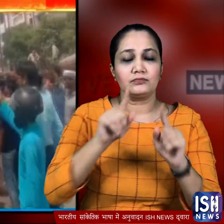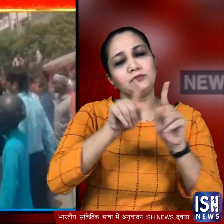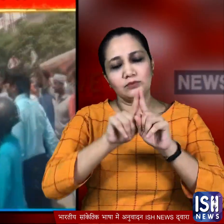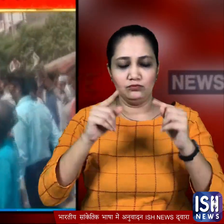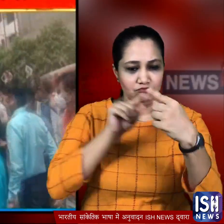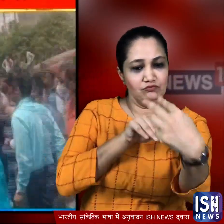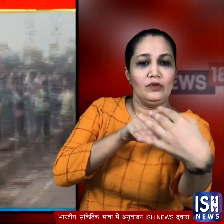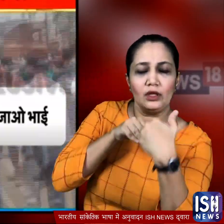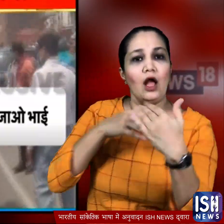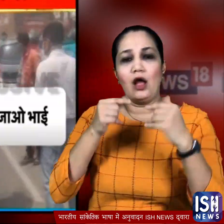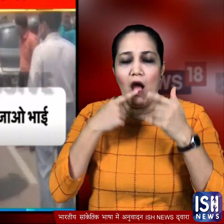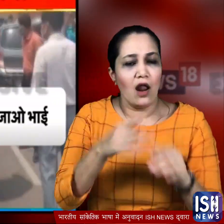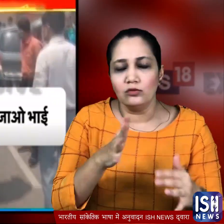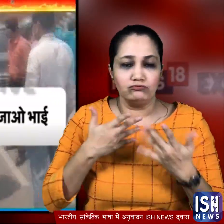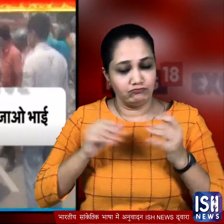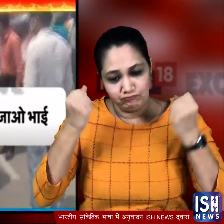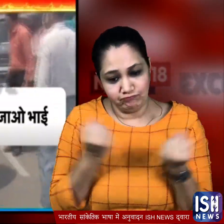ने पुलिस की गाड़ी को घेर लिया।